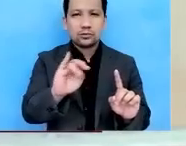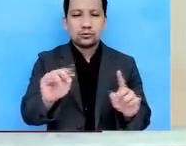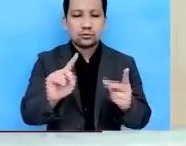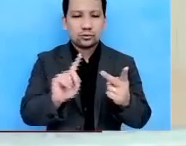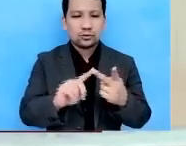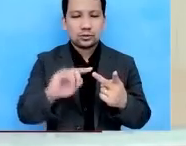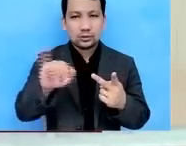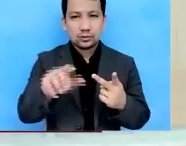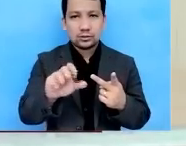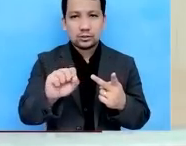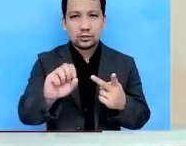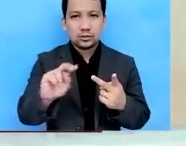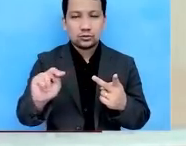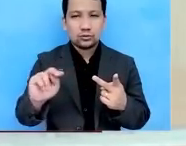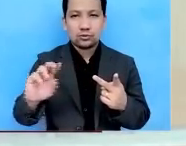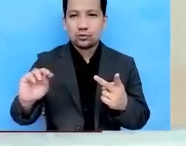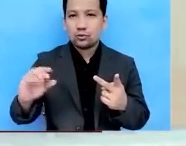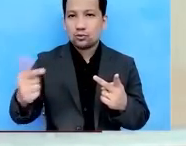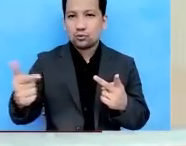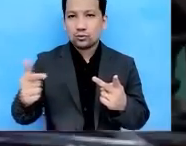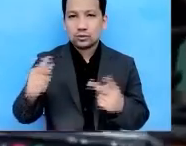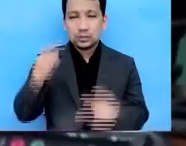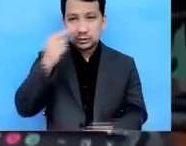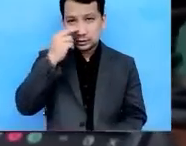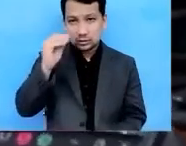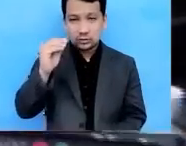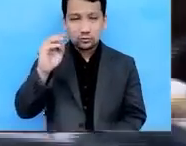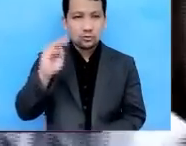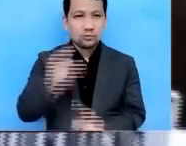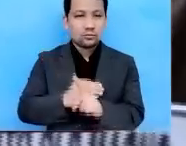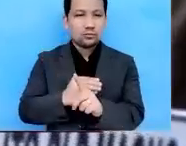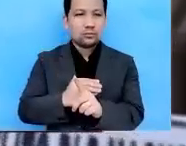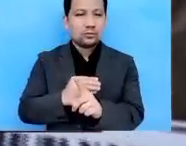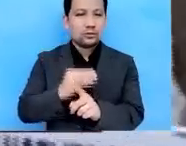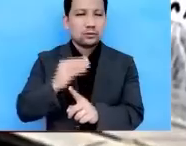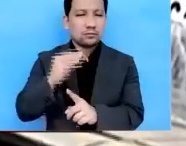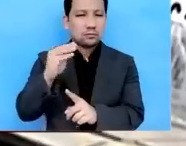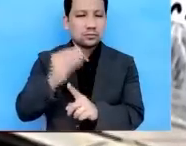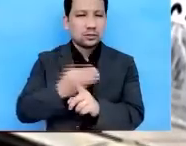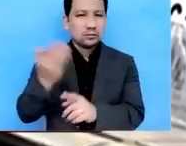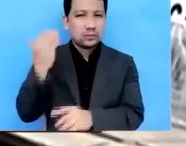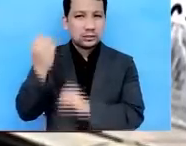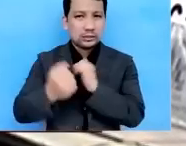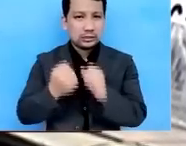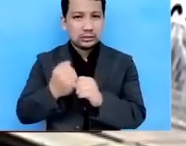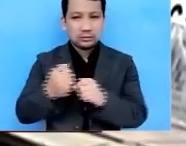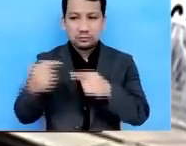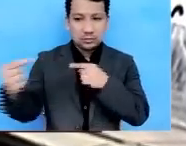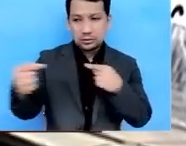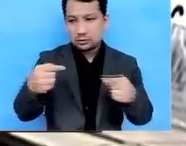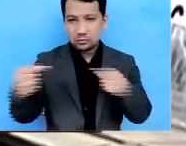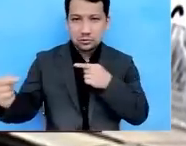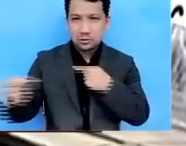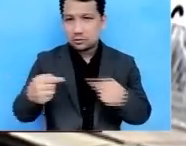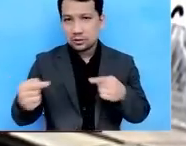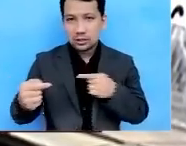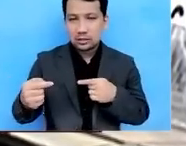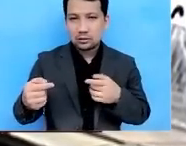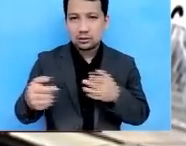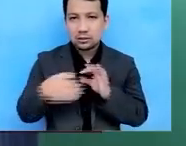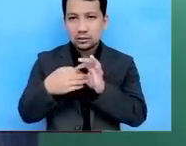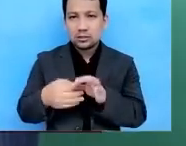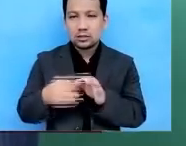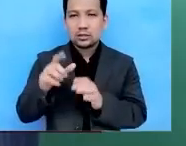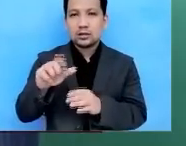Jason Ong sa Negros Oriental noong Marso ng nakaraang taon. Pero pumalag daw ang mga negosyante at nagpambuno sila ni